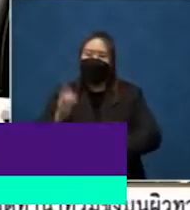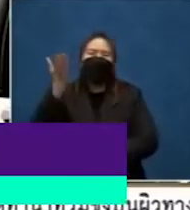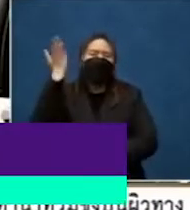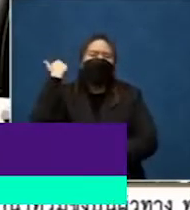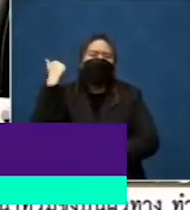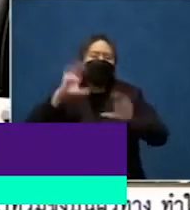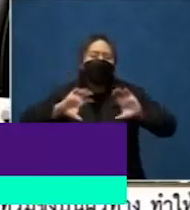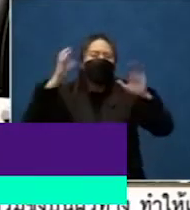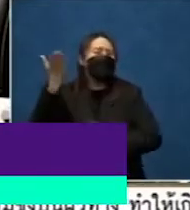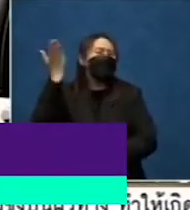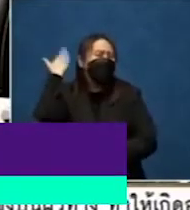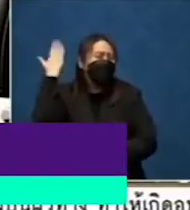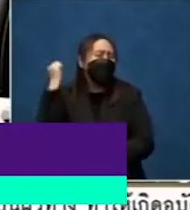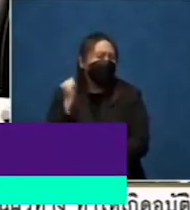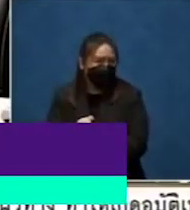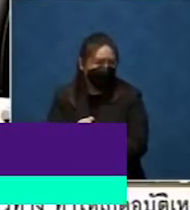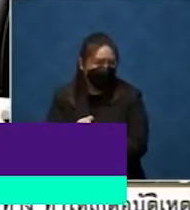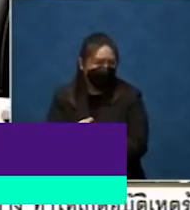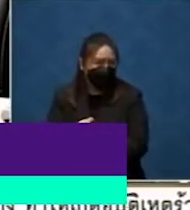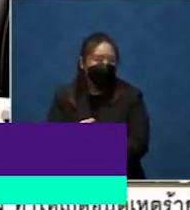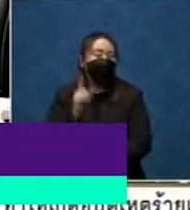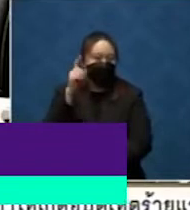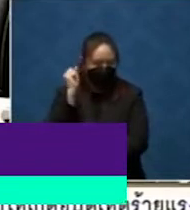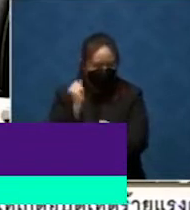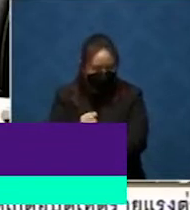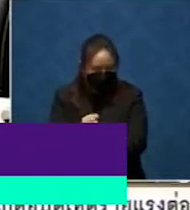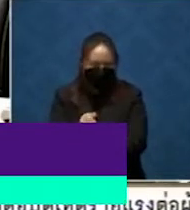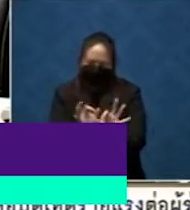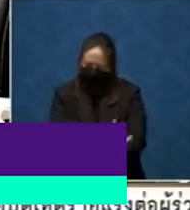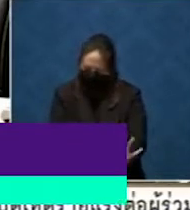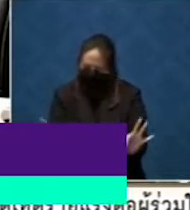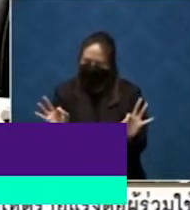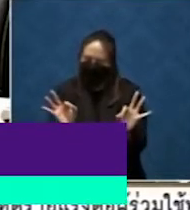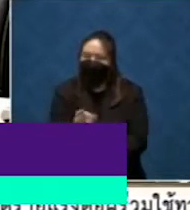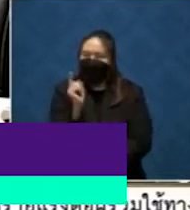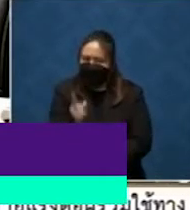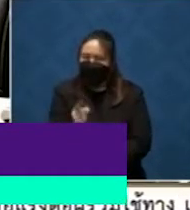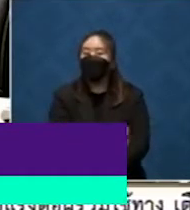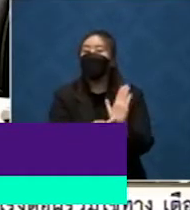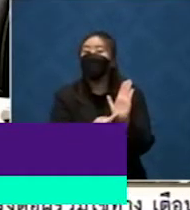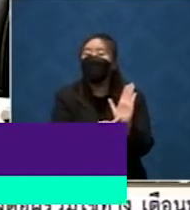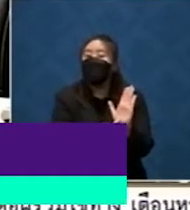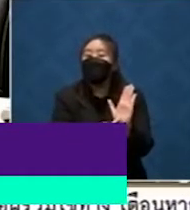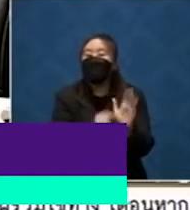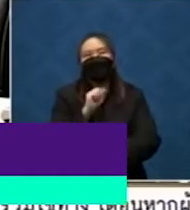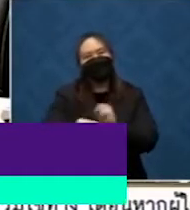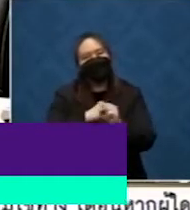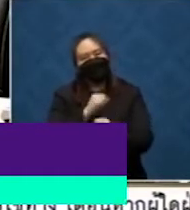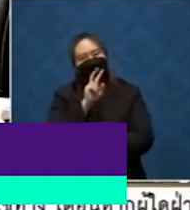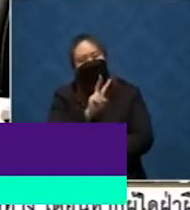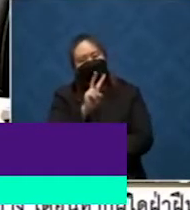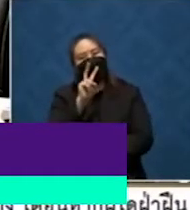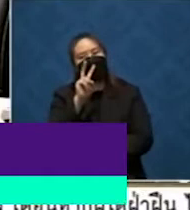ยทำเนี่ยเขาทำบนข้อจำกัดและความจำเป็นจริงๆเช่นเมื่อปีพ.ศ.242